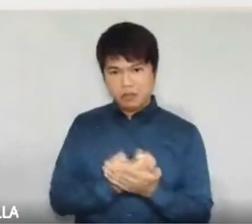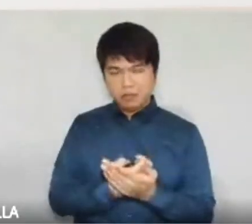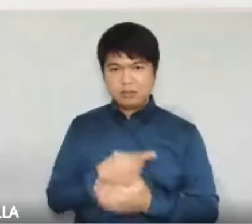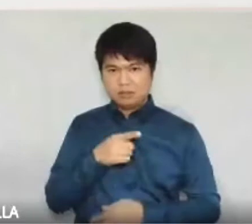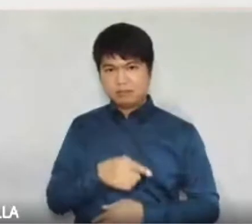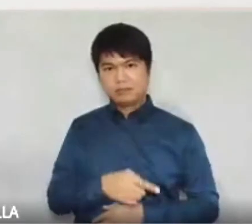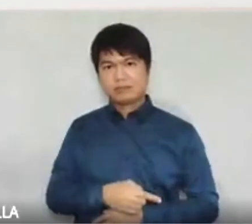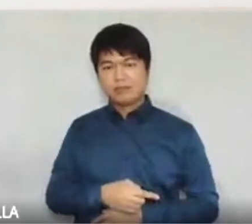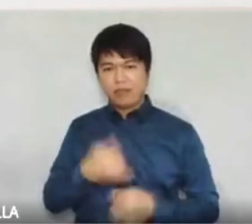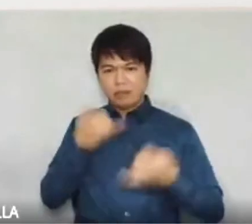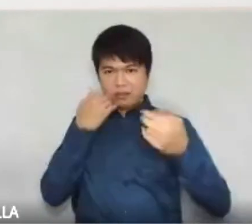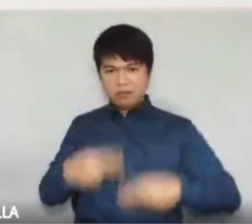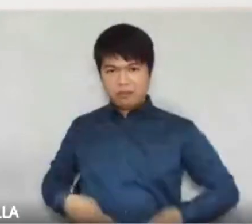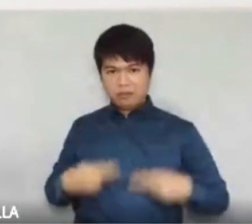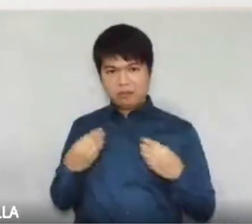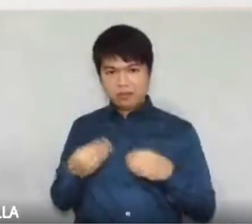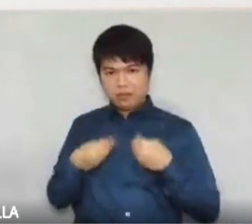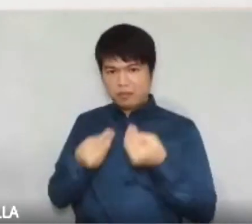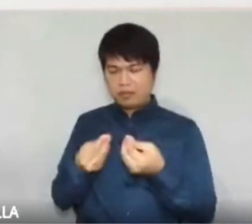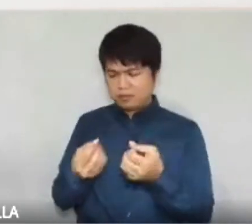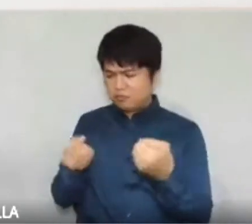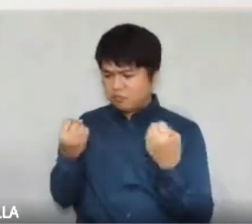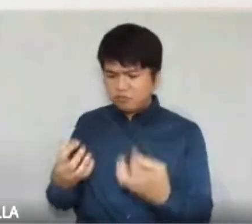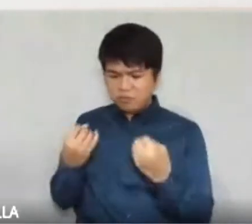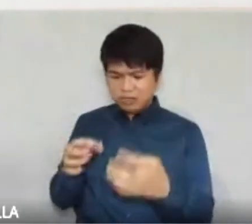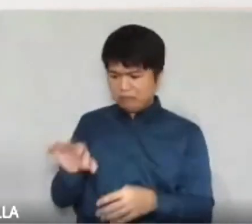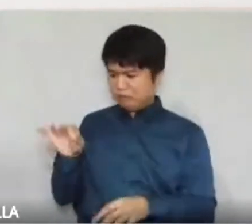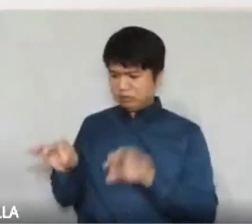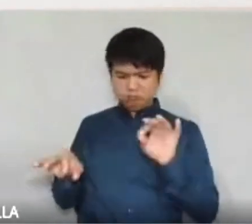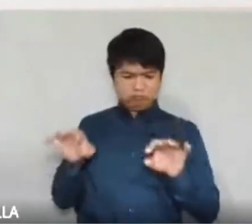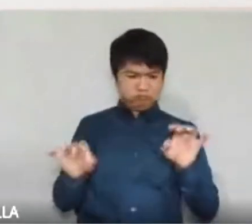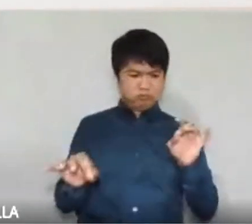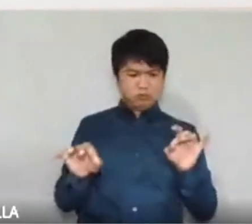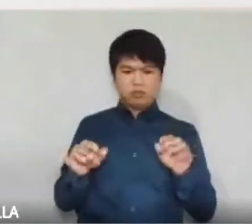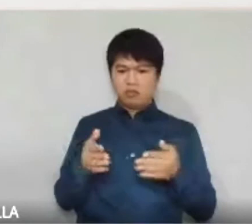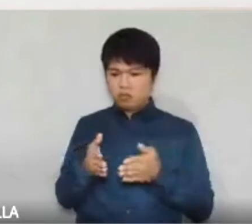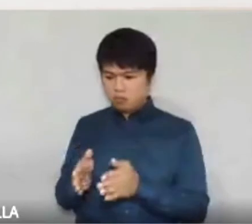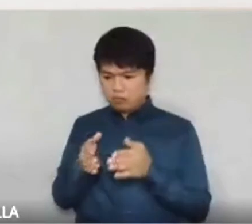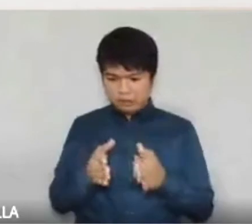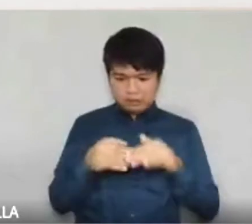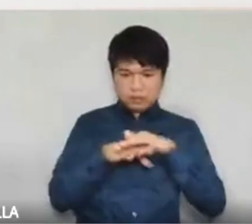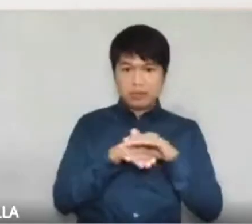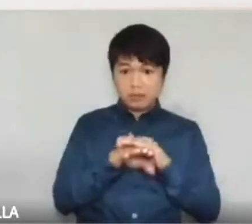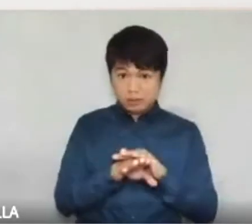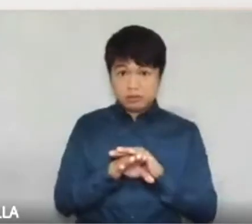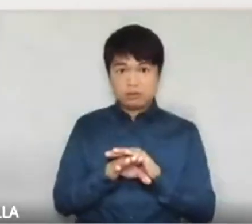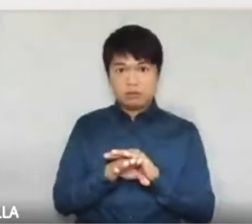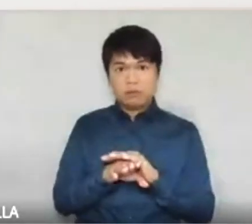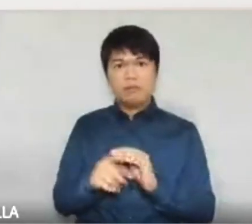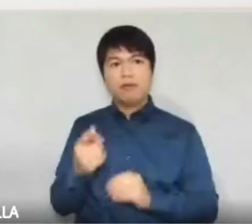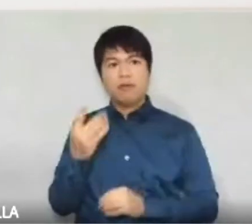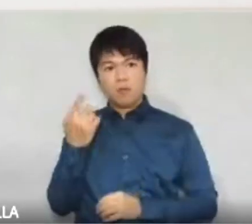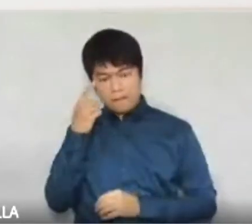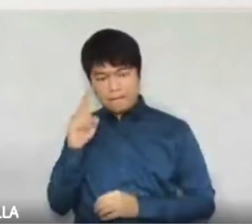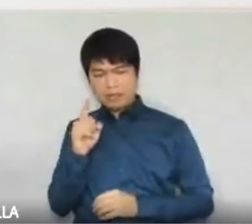ay nagbibigay ng maraming pagpipilian na anyo at lagusan ng access upang matugunan ang